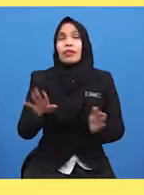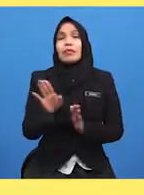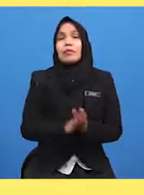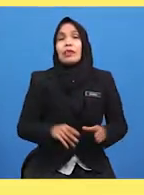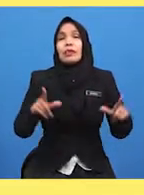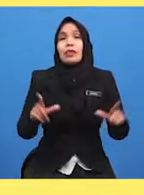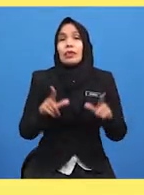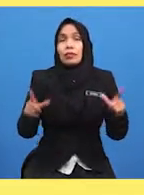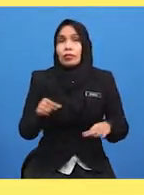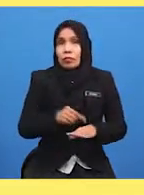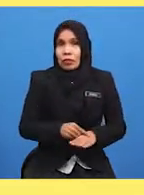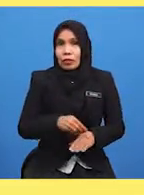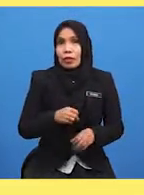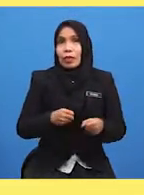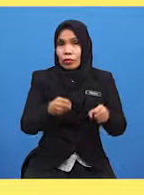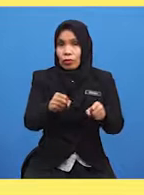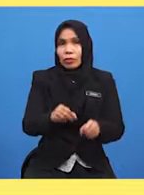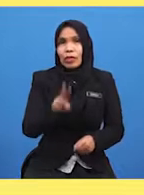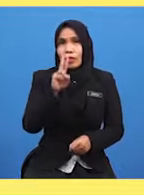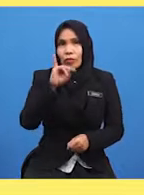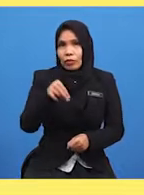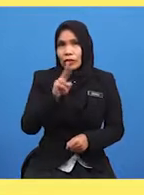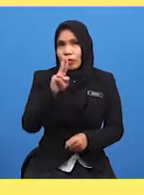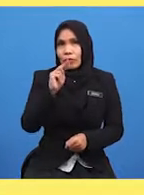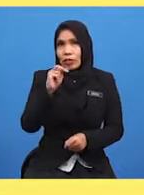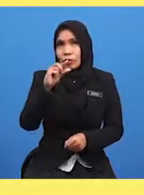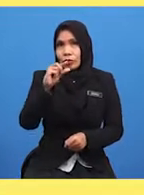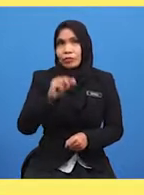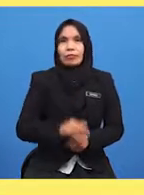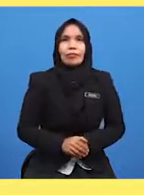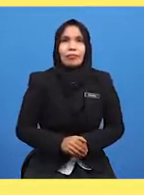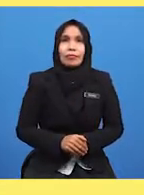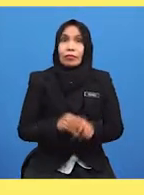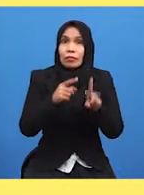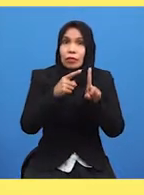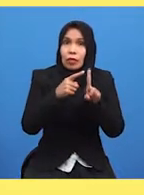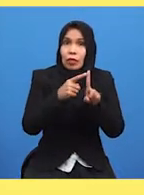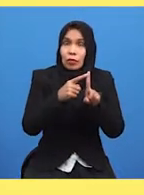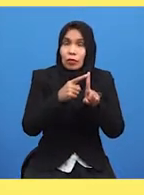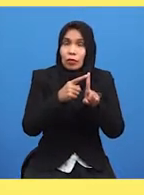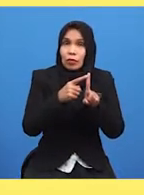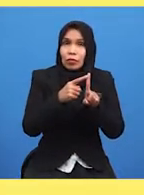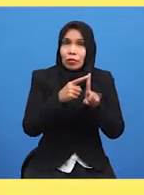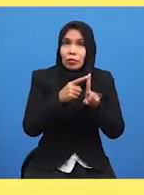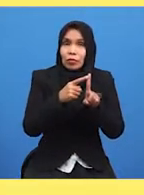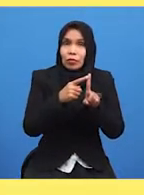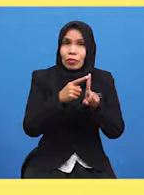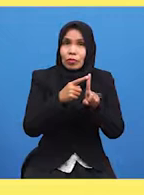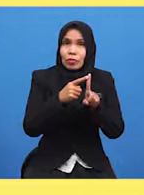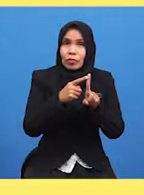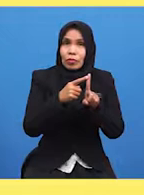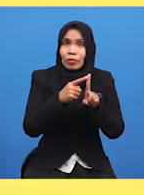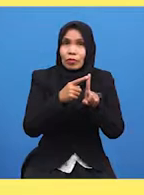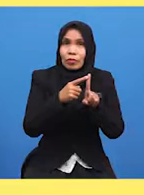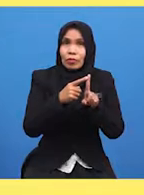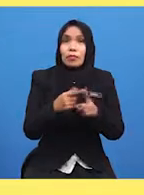peristiwa yang membuka peluang British melakukan manipulasi ialah berlakunya perbalahan dalam kalangan